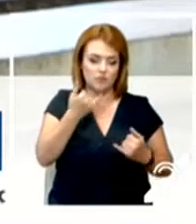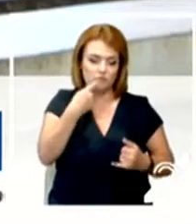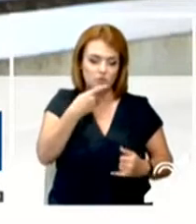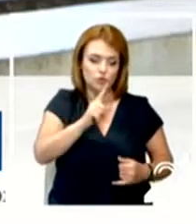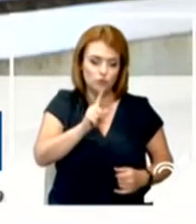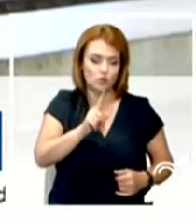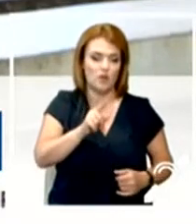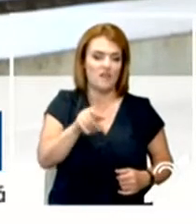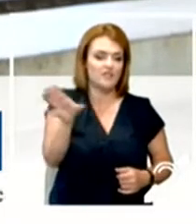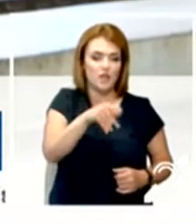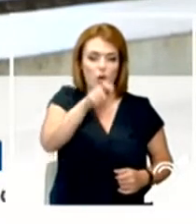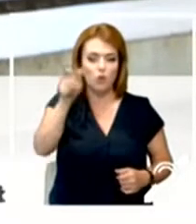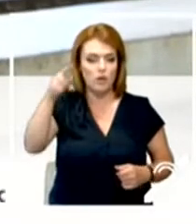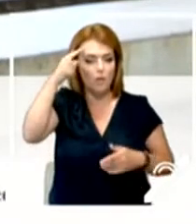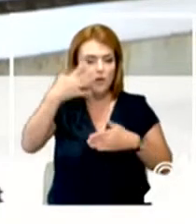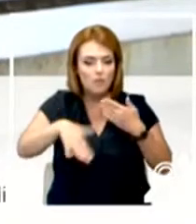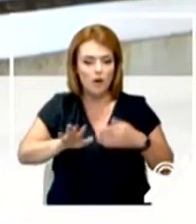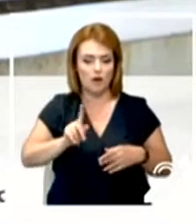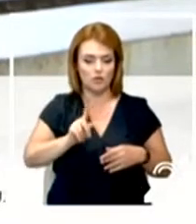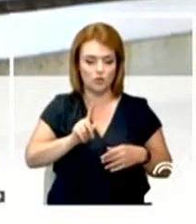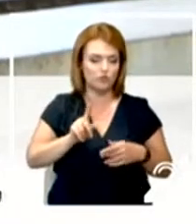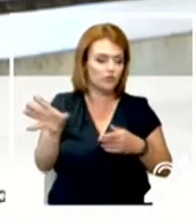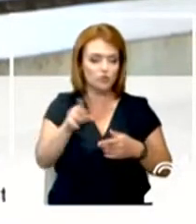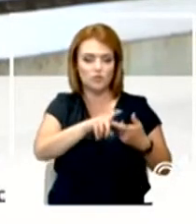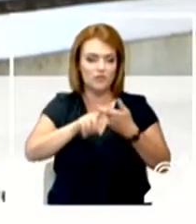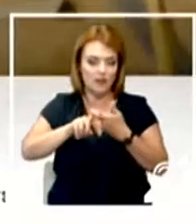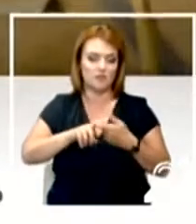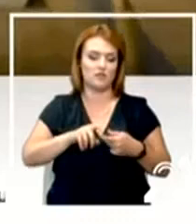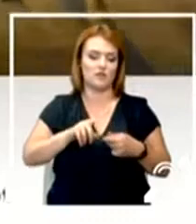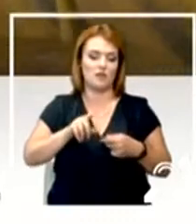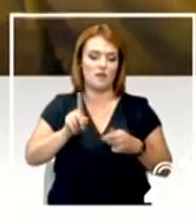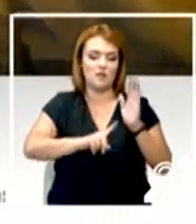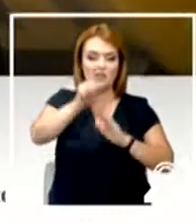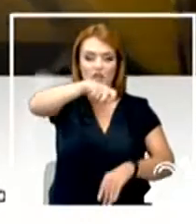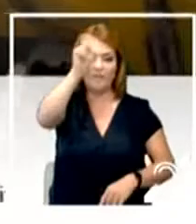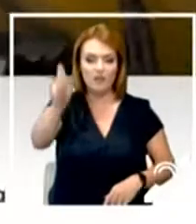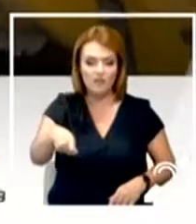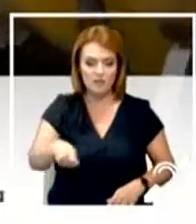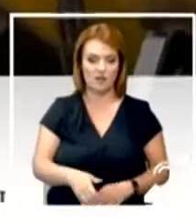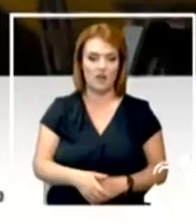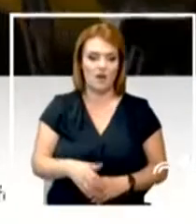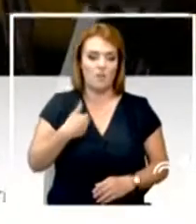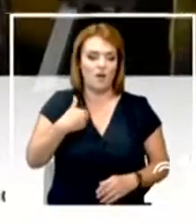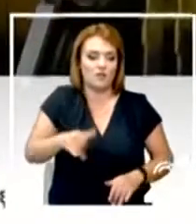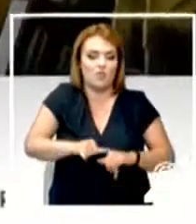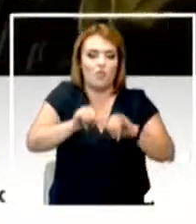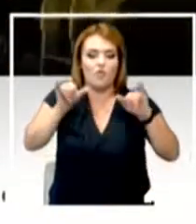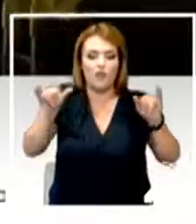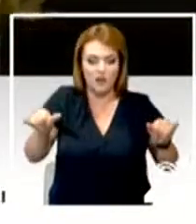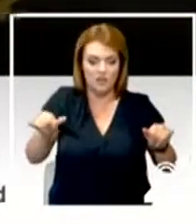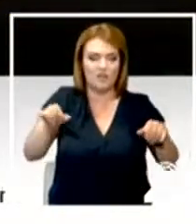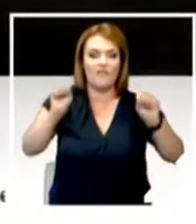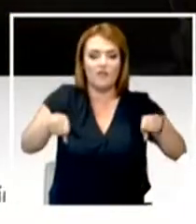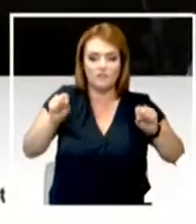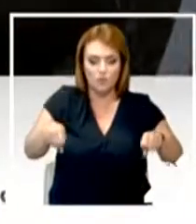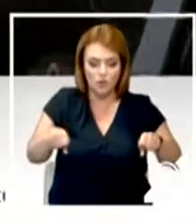Ucraina, mă refer la războiul Rusiei împotriva Ucrainei și a necesității de a crește capacitățile de transport, în primul rând de marfă,